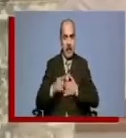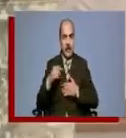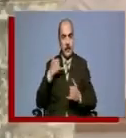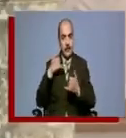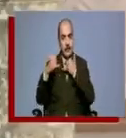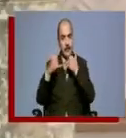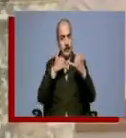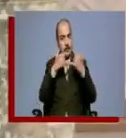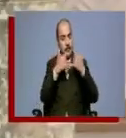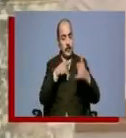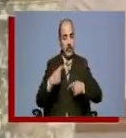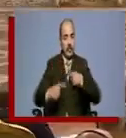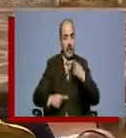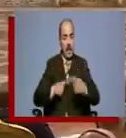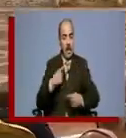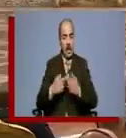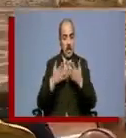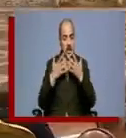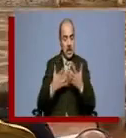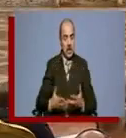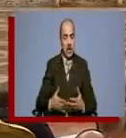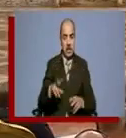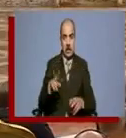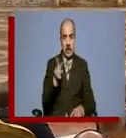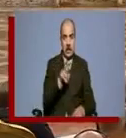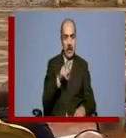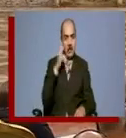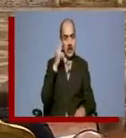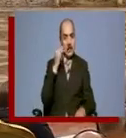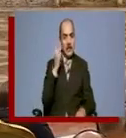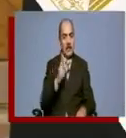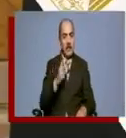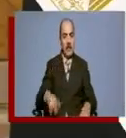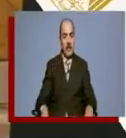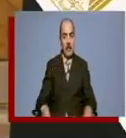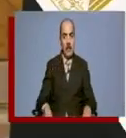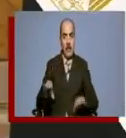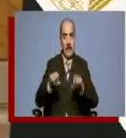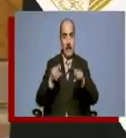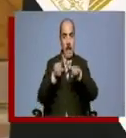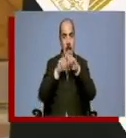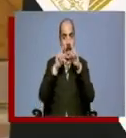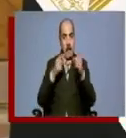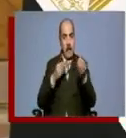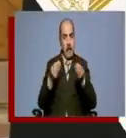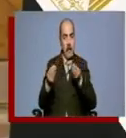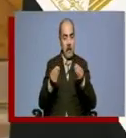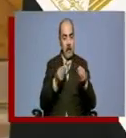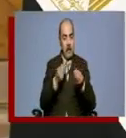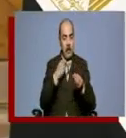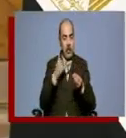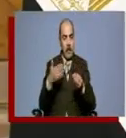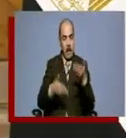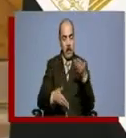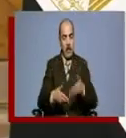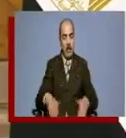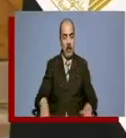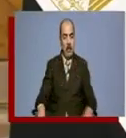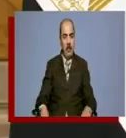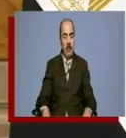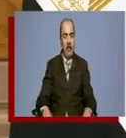مقربين على 4000 شهيد هي دي القصه هم عايزين بيقولوا ان هم بيضغطوا عشان الاسرى الاسرائيليين